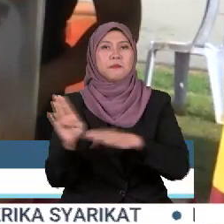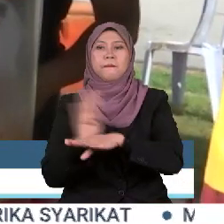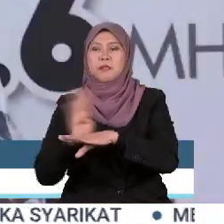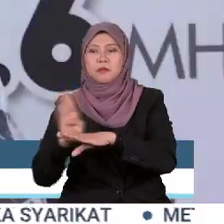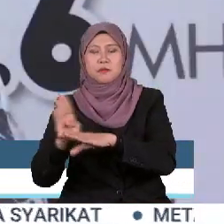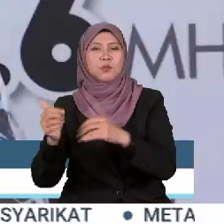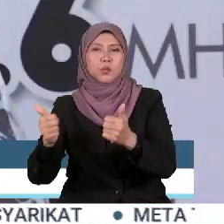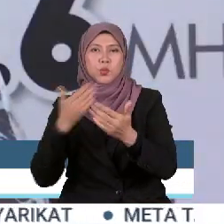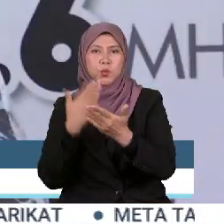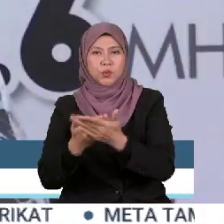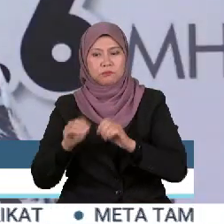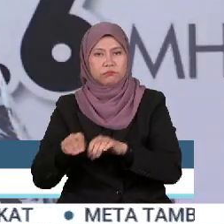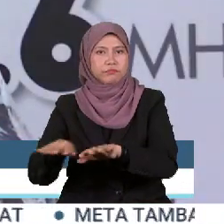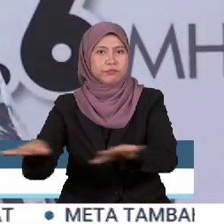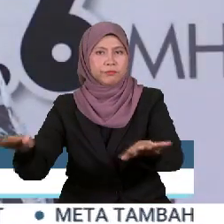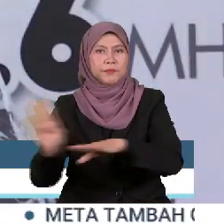dikembangkan